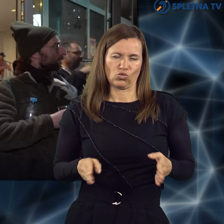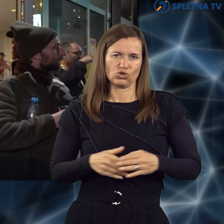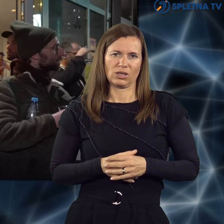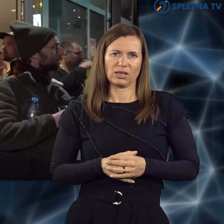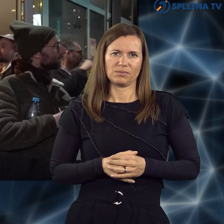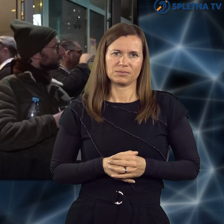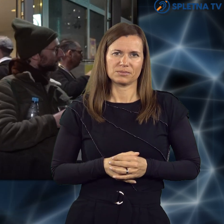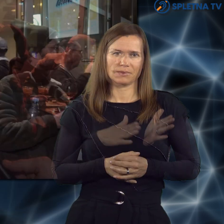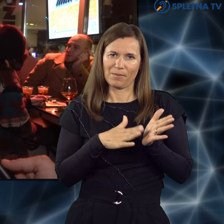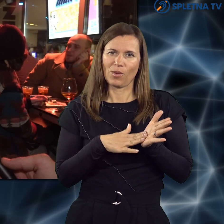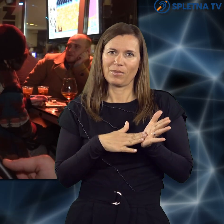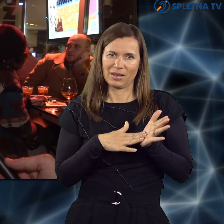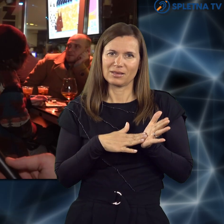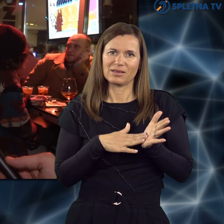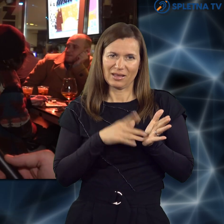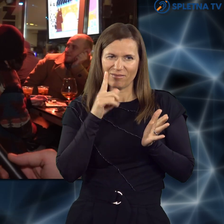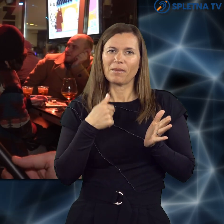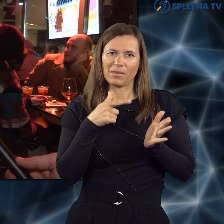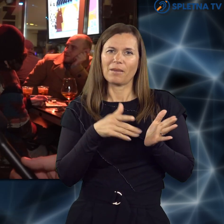tako. Vem.